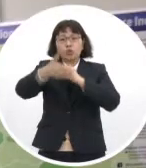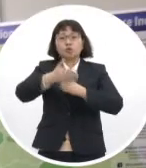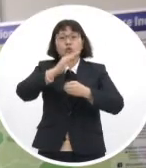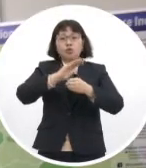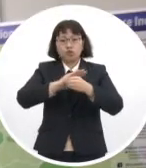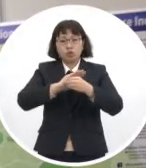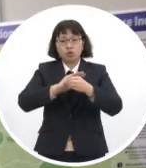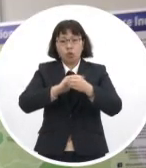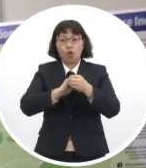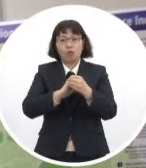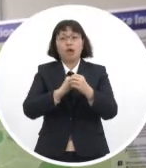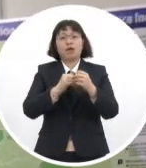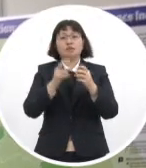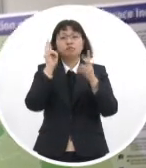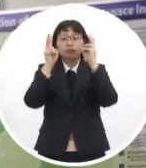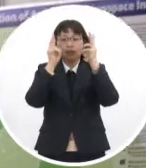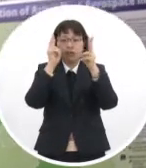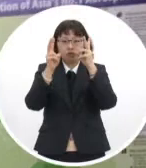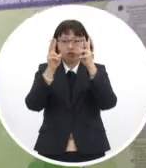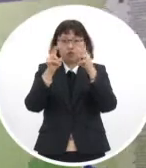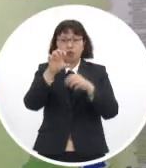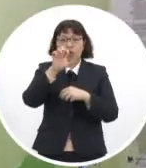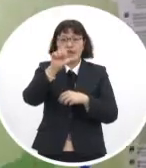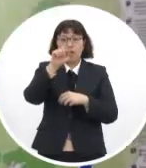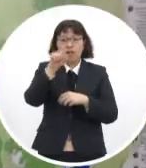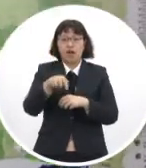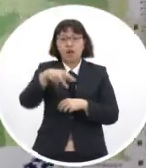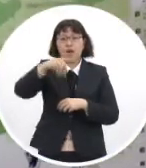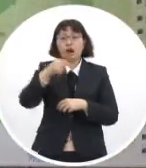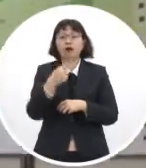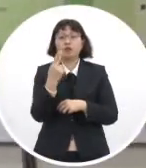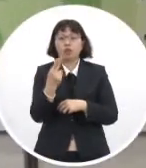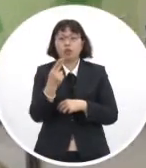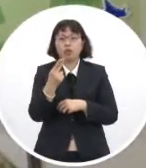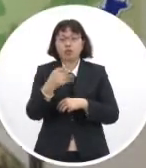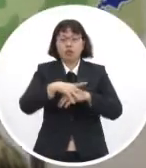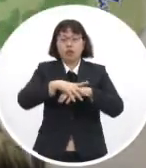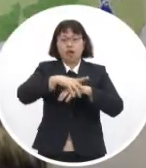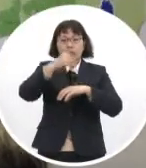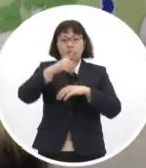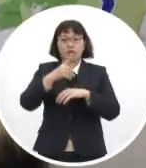会エアロマートが日本で初めて開催されました。